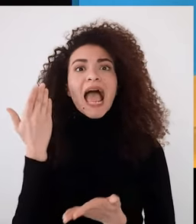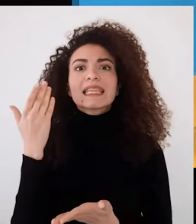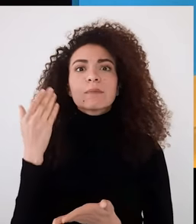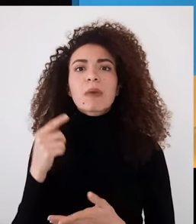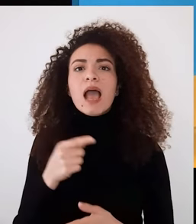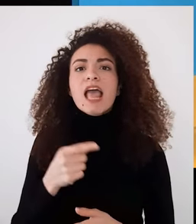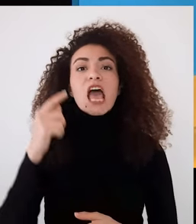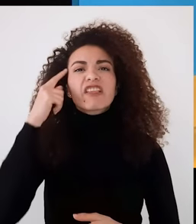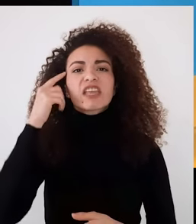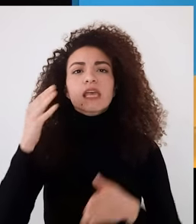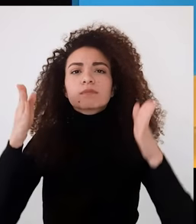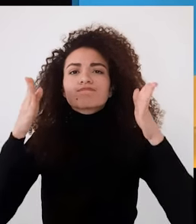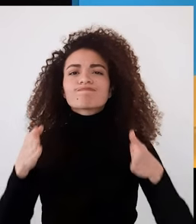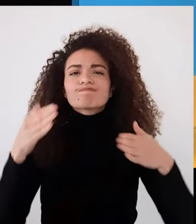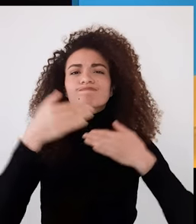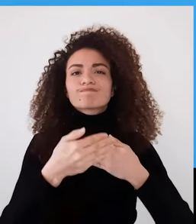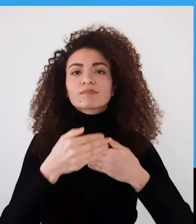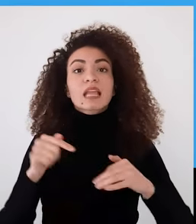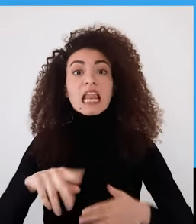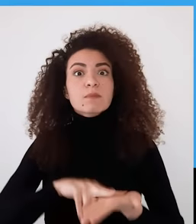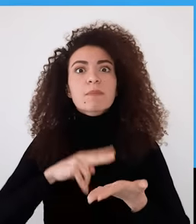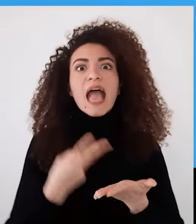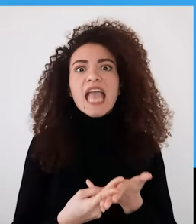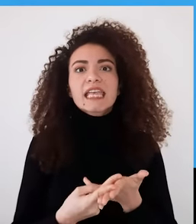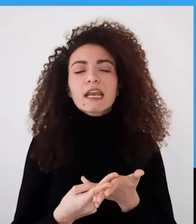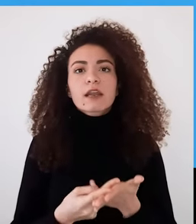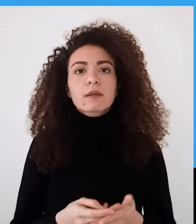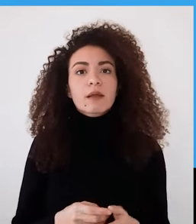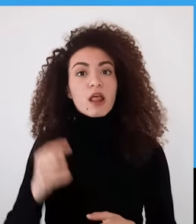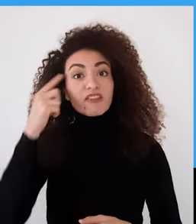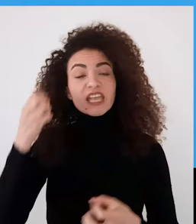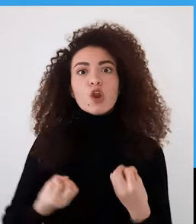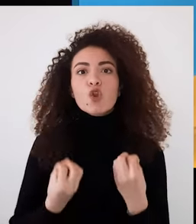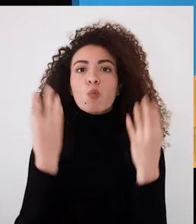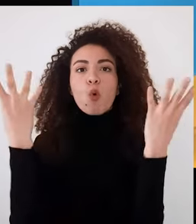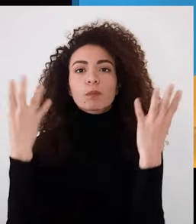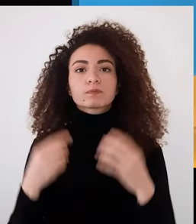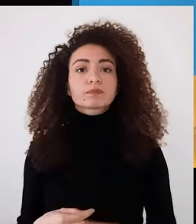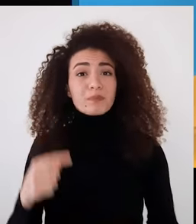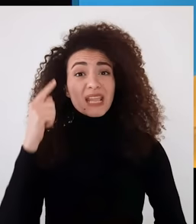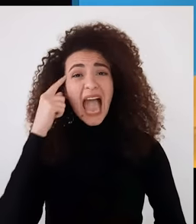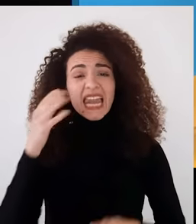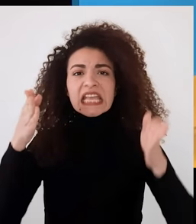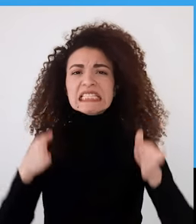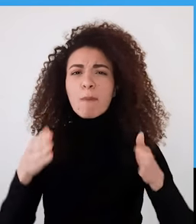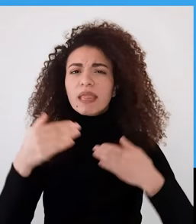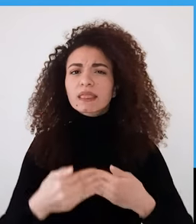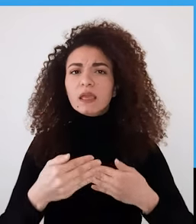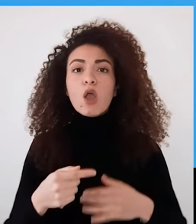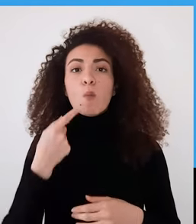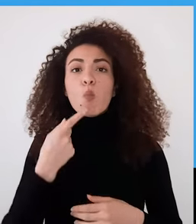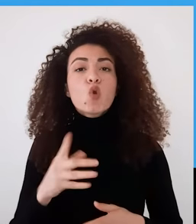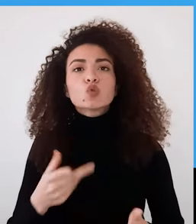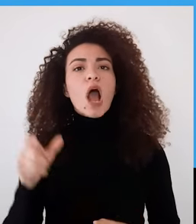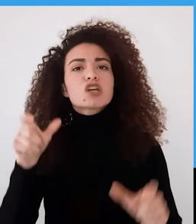الثابتة متناقضة مع عقلية النمو واللي منطمح إلى تقديمها واستعمالها. شو هي العقلية الثابتة؟ هي اللي